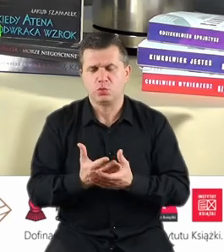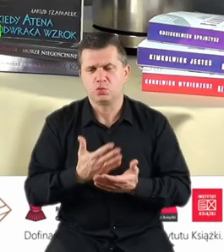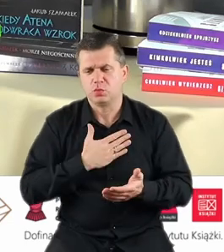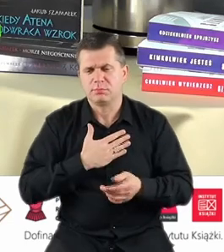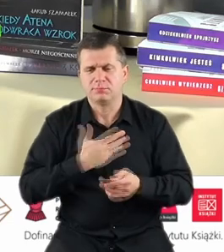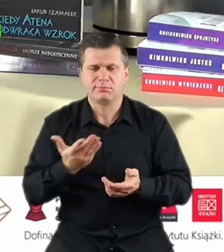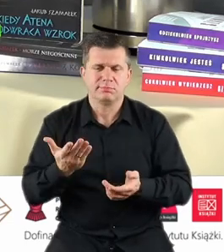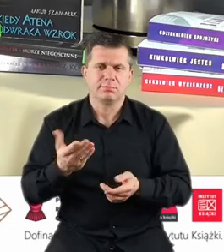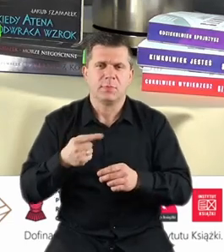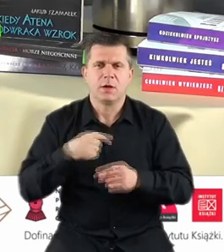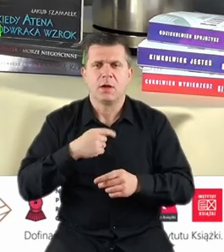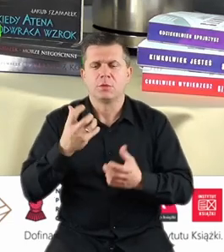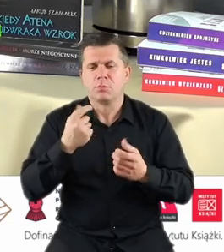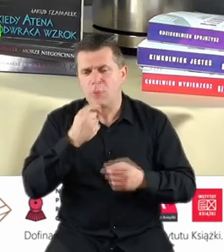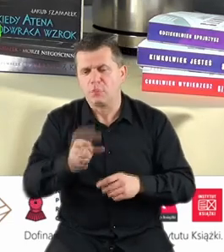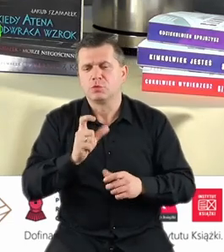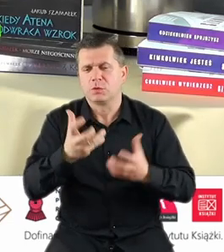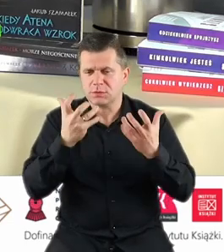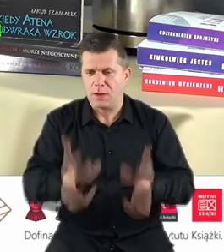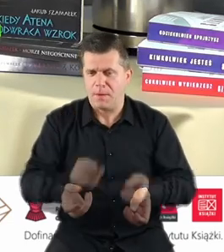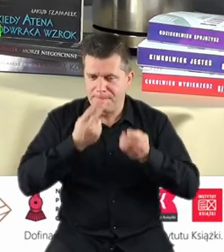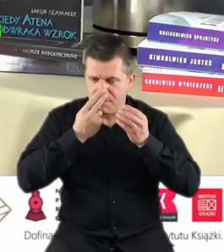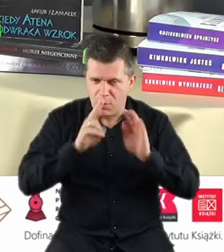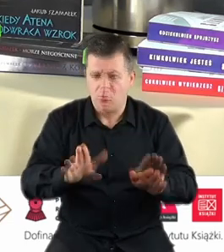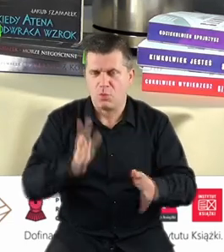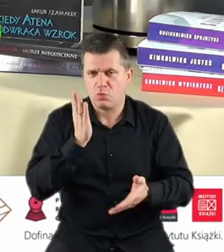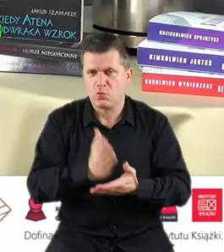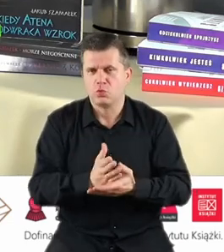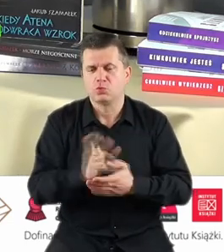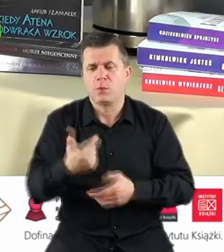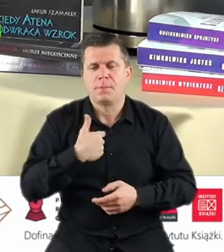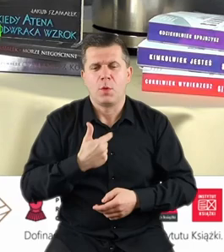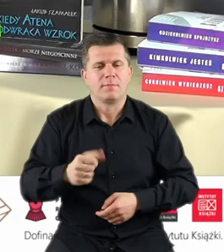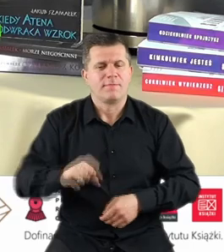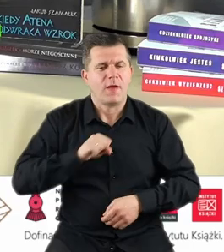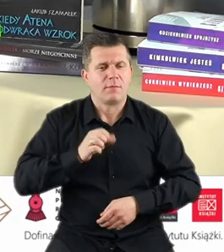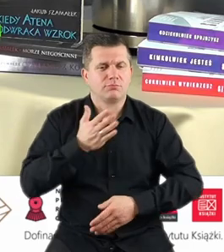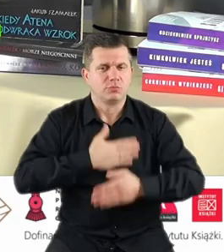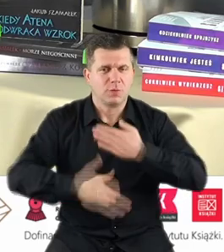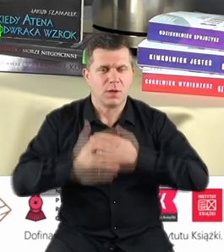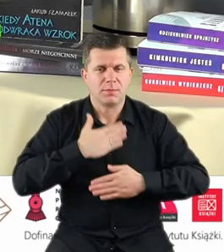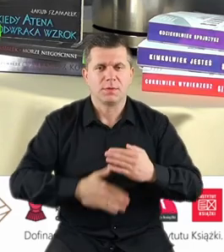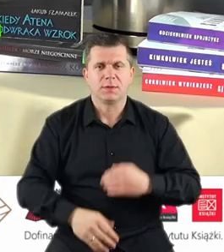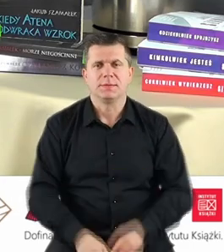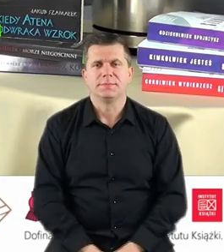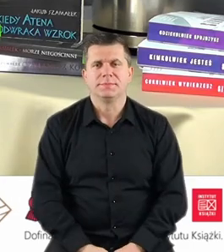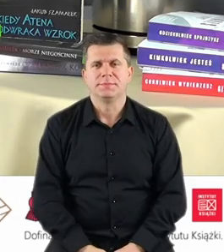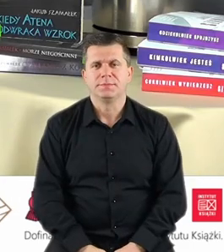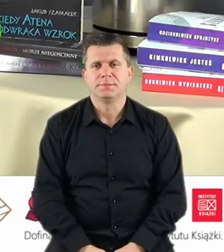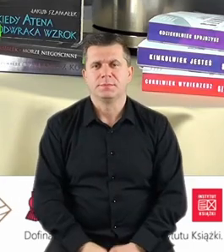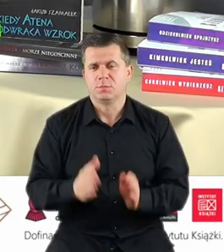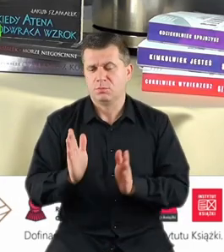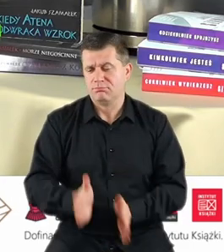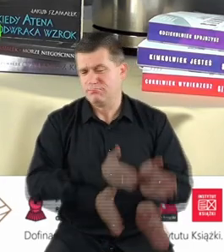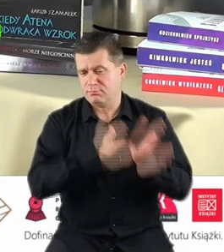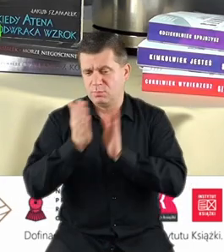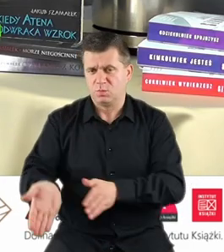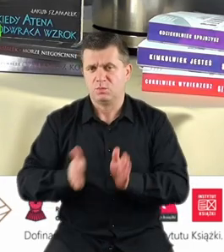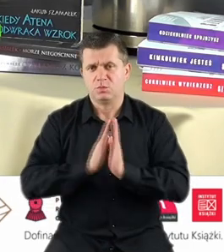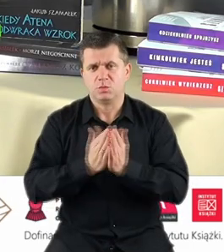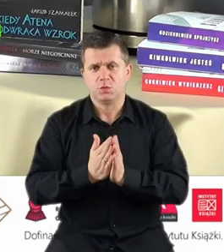wyczerpała, że powiedziałem to, co chciałem powiedzieć, pokazałem to, co mnie fascynowało, i że kolejne